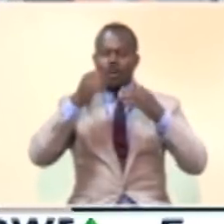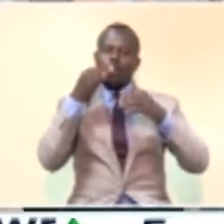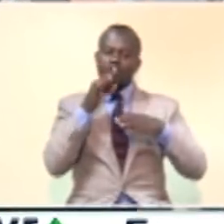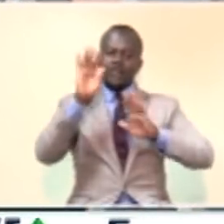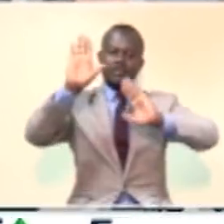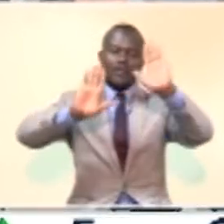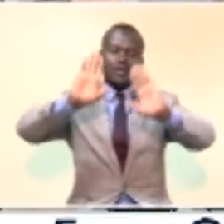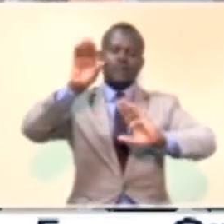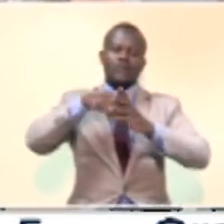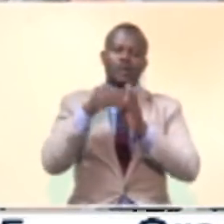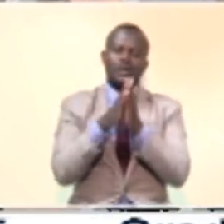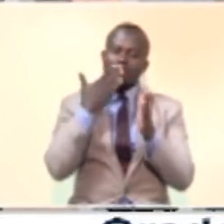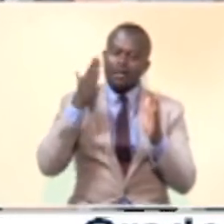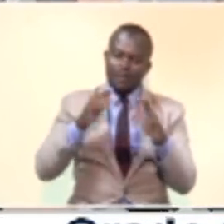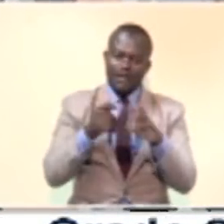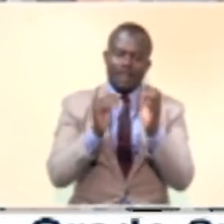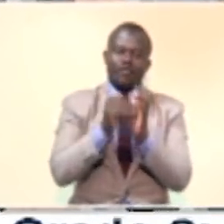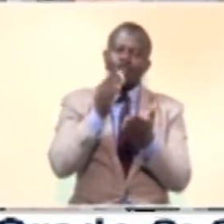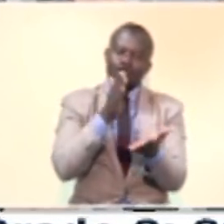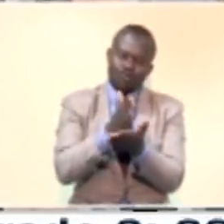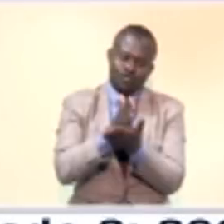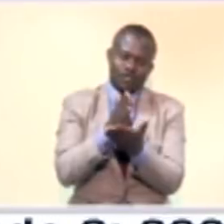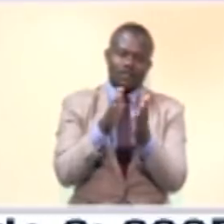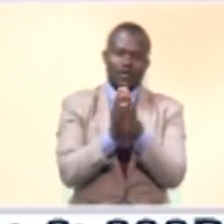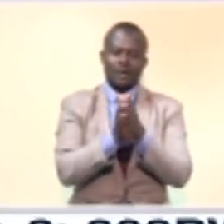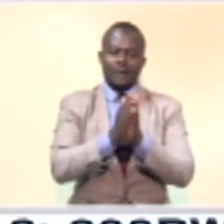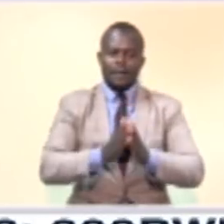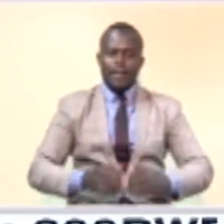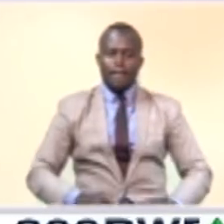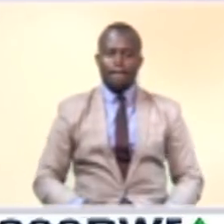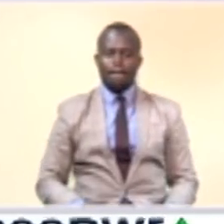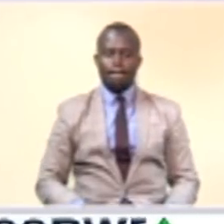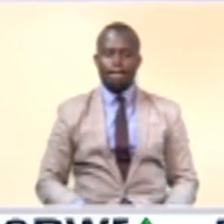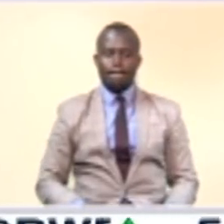uruhare muri ayo mateka mabi, kandi ko uko ari ukuri kw'amateka. Depuis